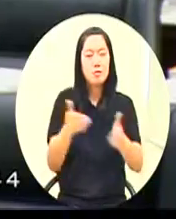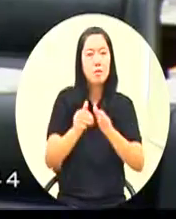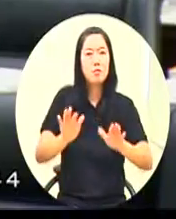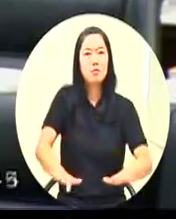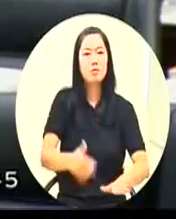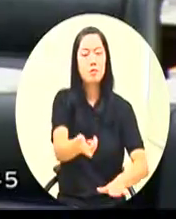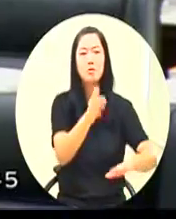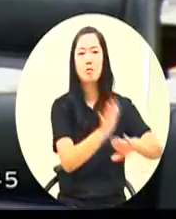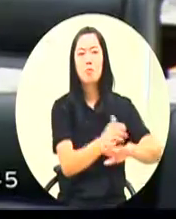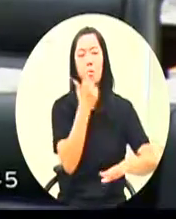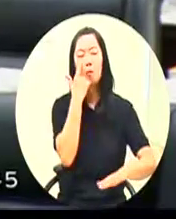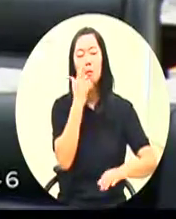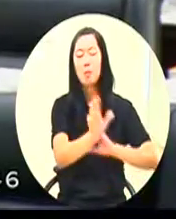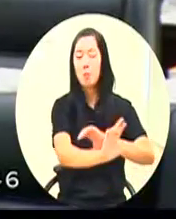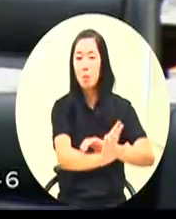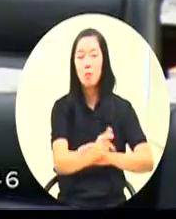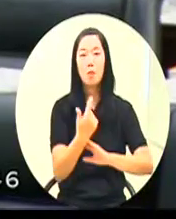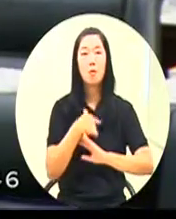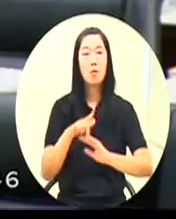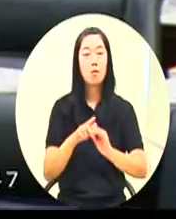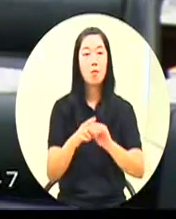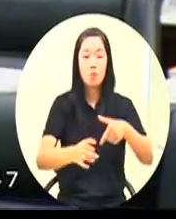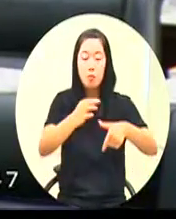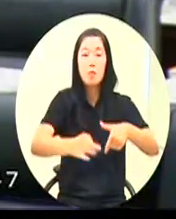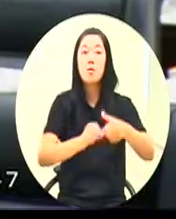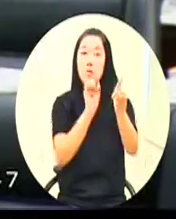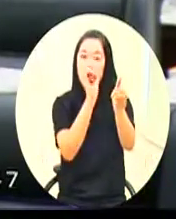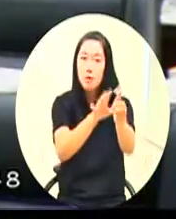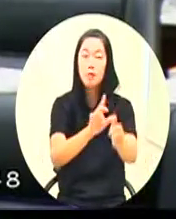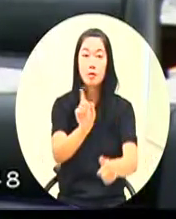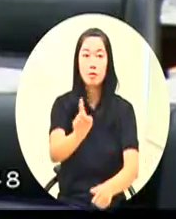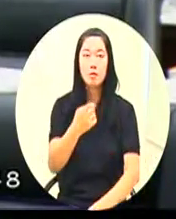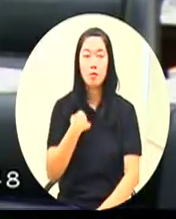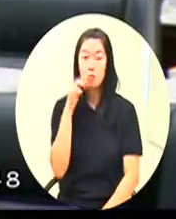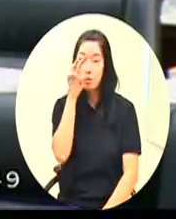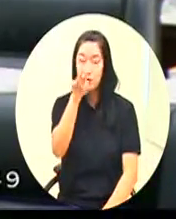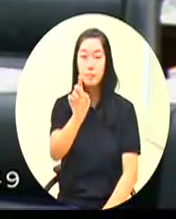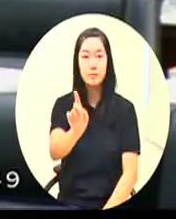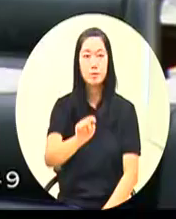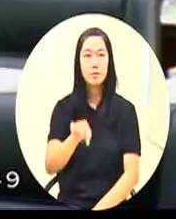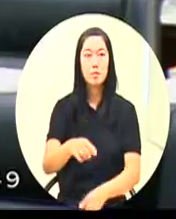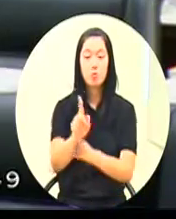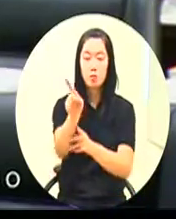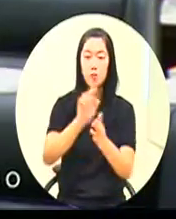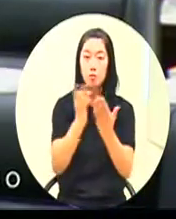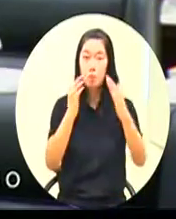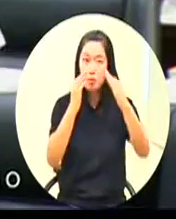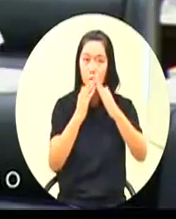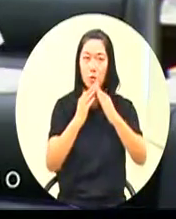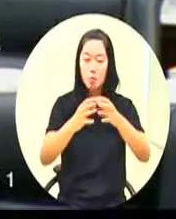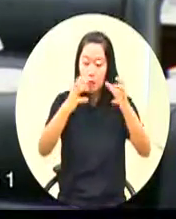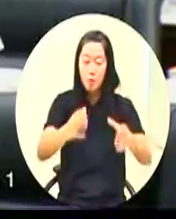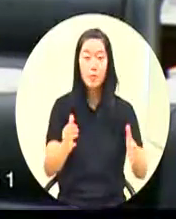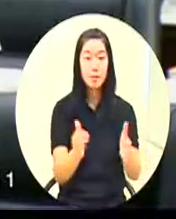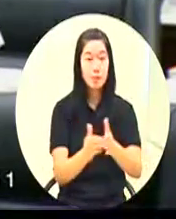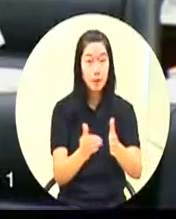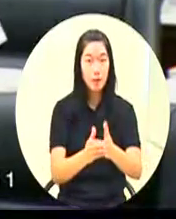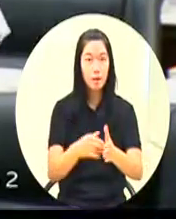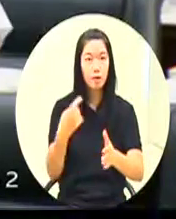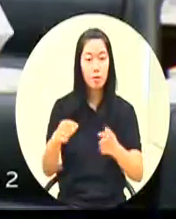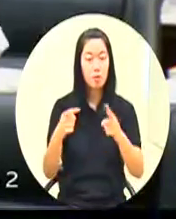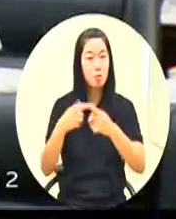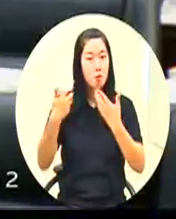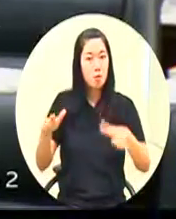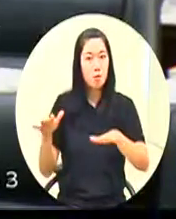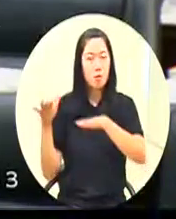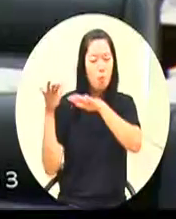我想表达是彰显一个价值，那个价值是什么？我看到的是图书馆盖好以后有很多的人可以去